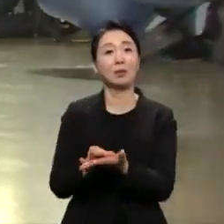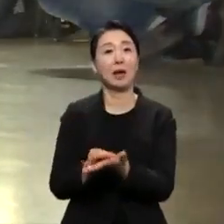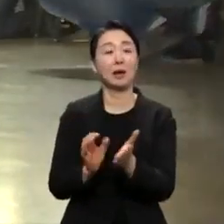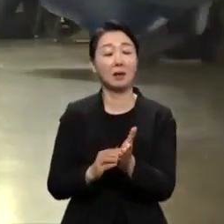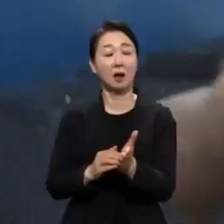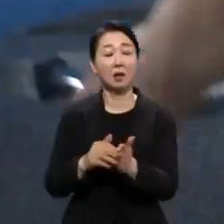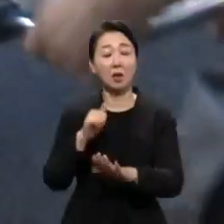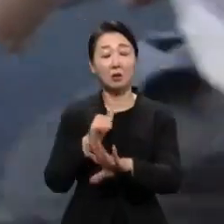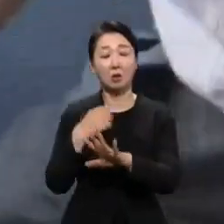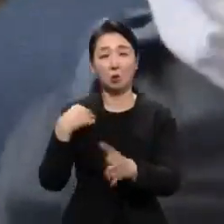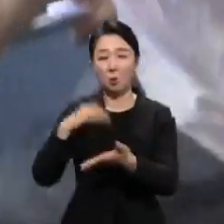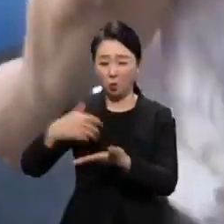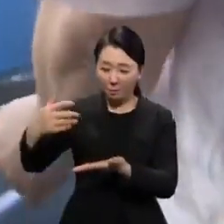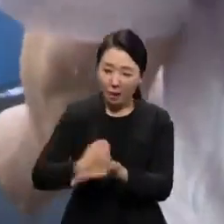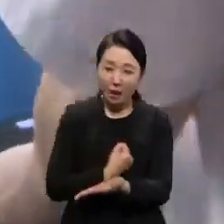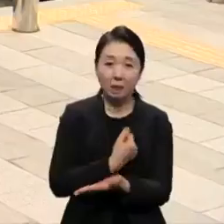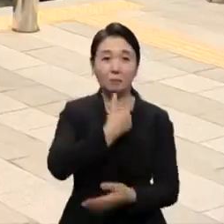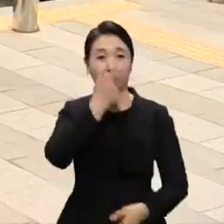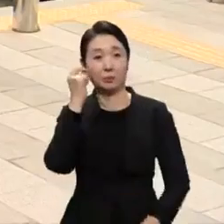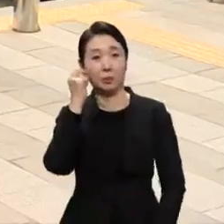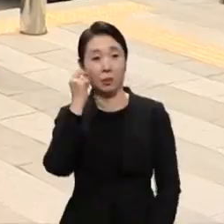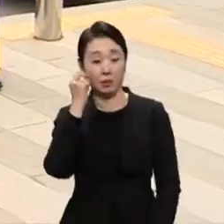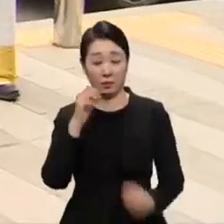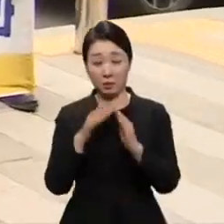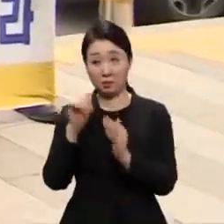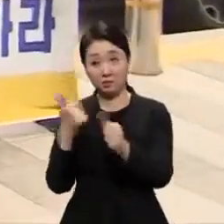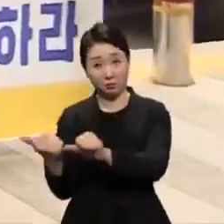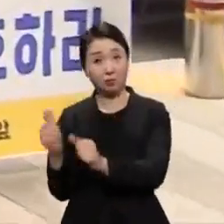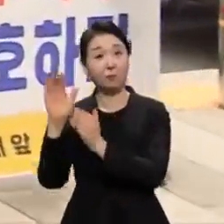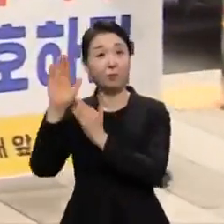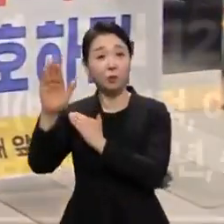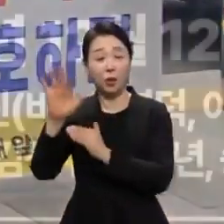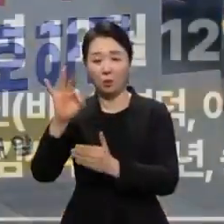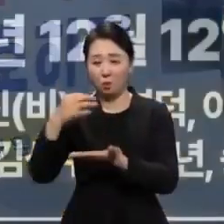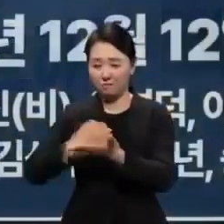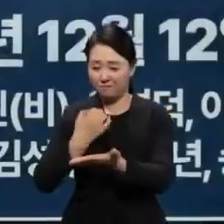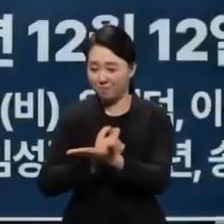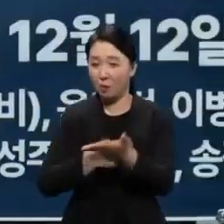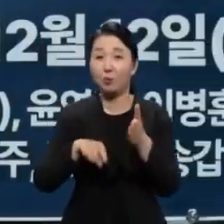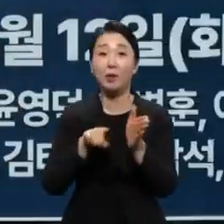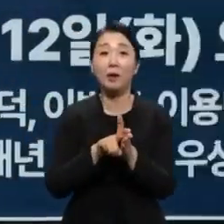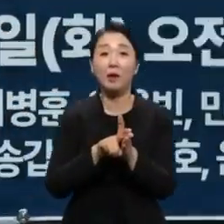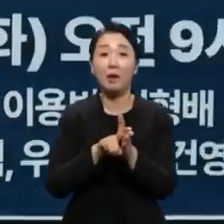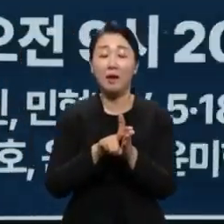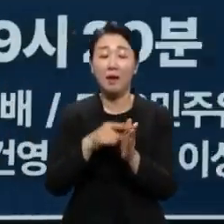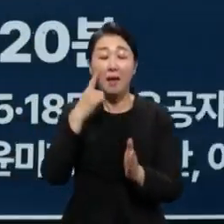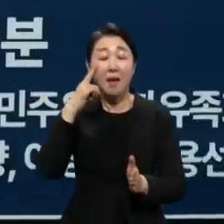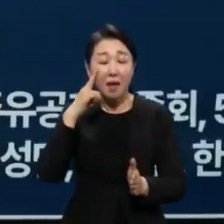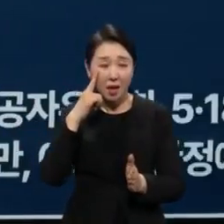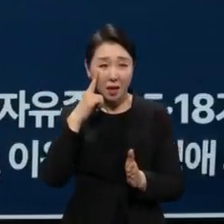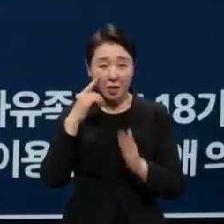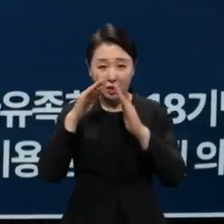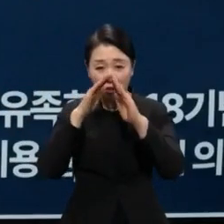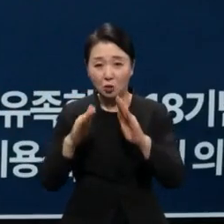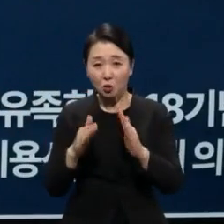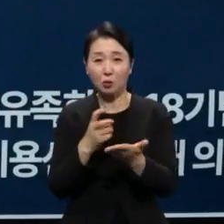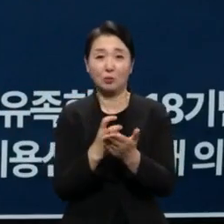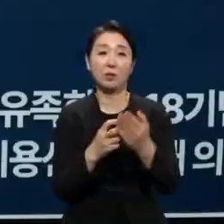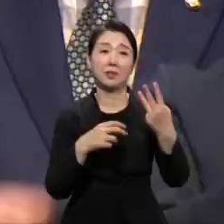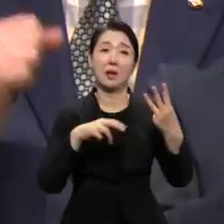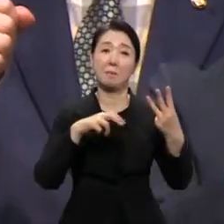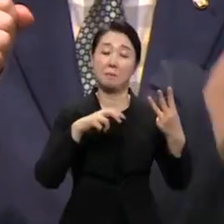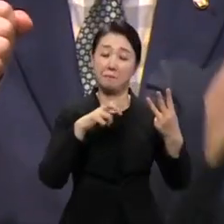채우기엔 부족했습니다 숨 하는 이바 전도한 법도